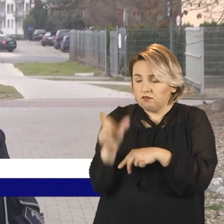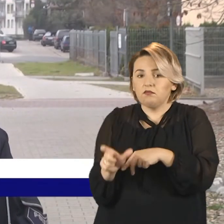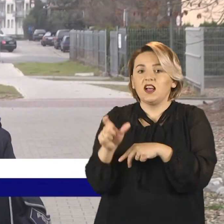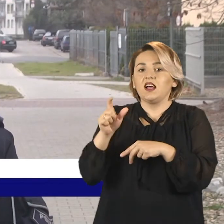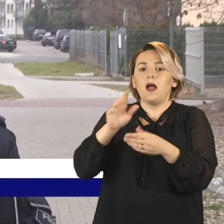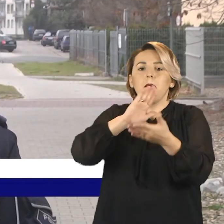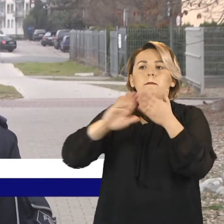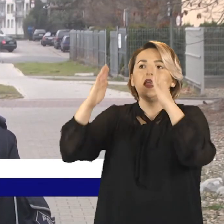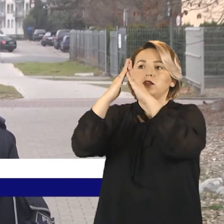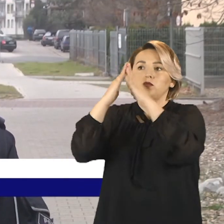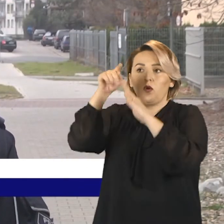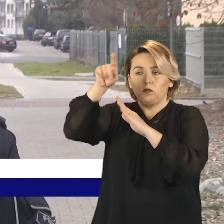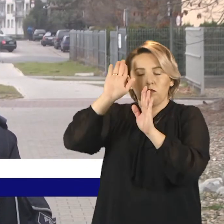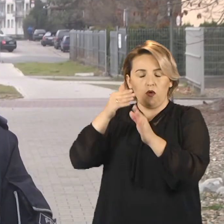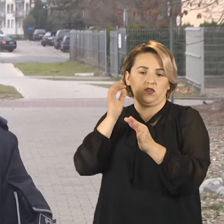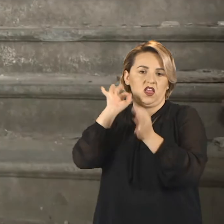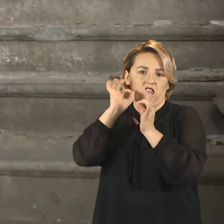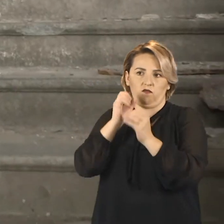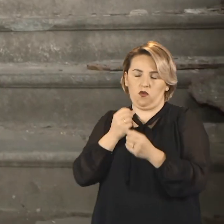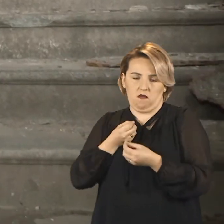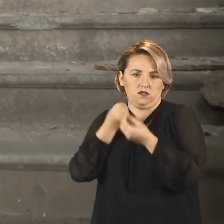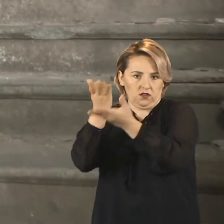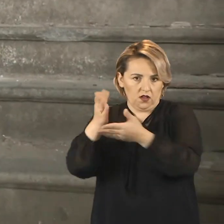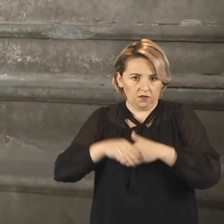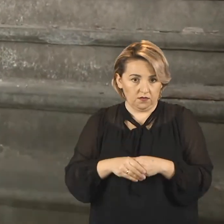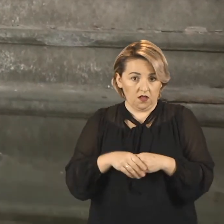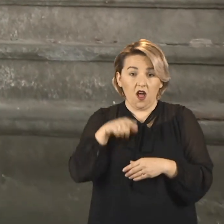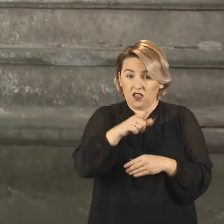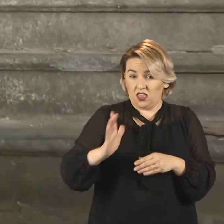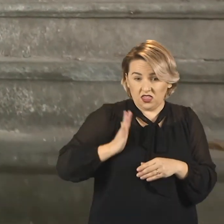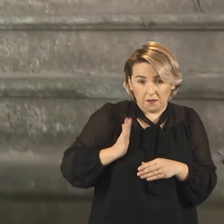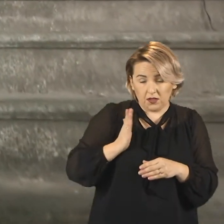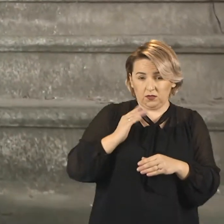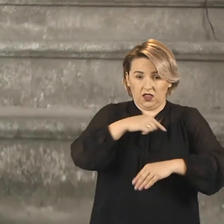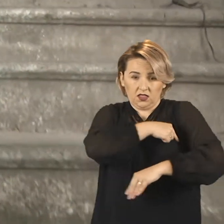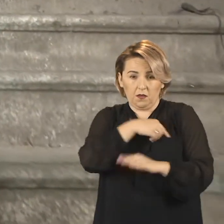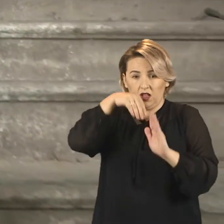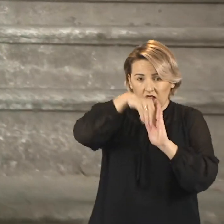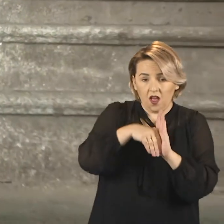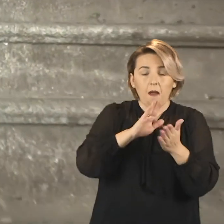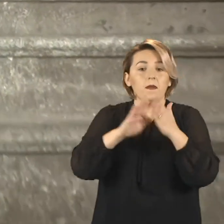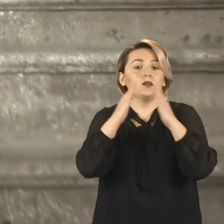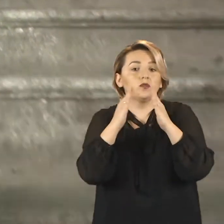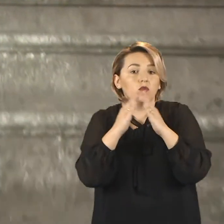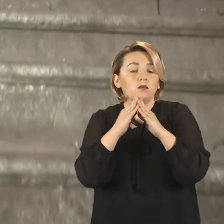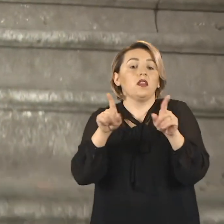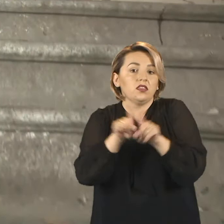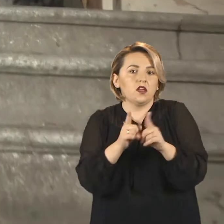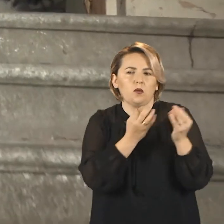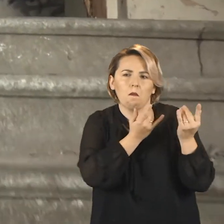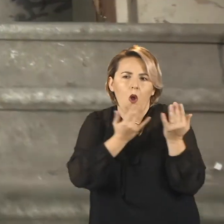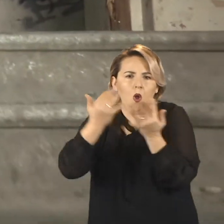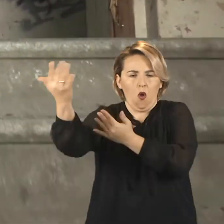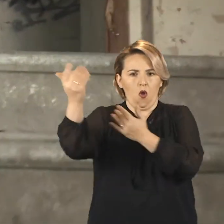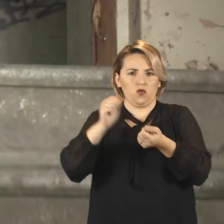można taką informację przekazać dla policji oprócz niebezpieczeństwa związanego z narażeniem na niskie temperatury bezdomni często tracą życie